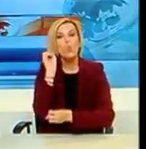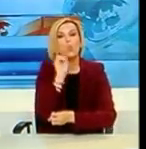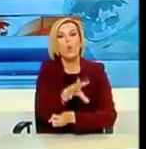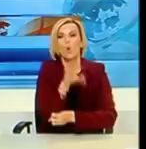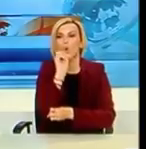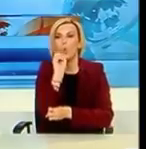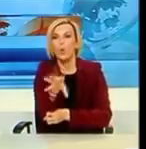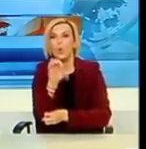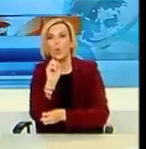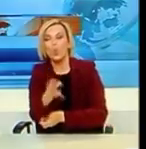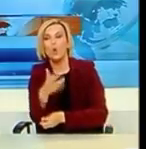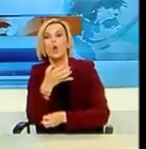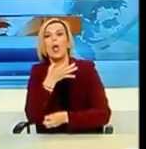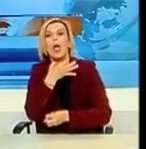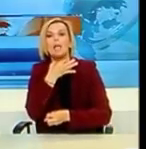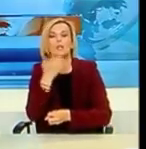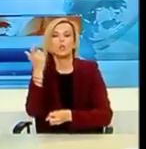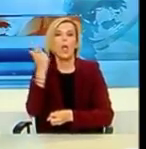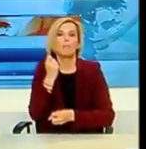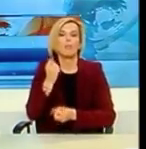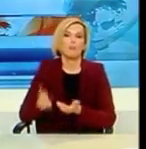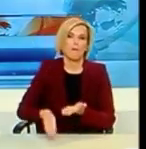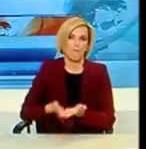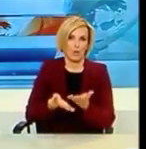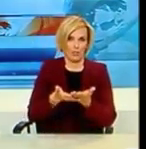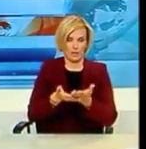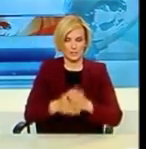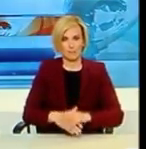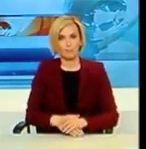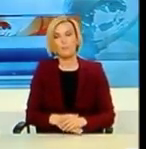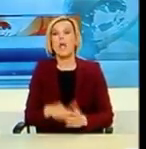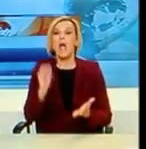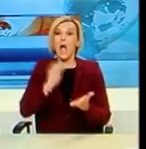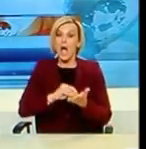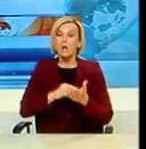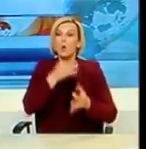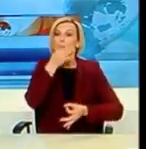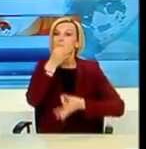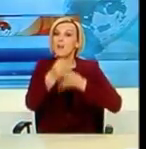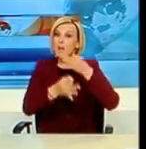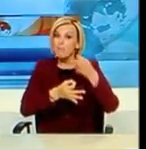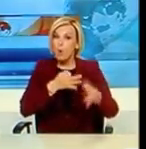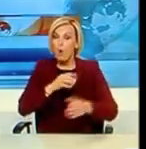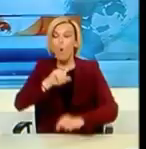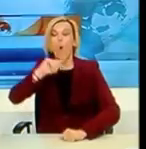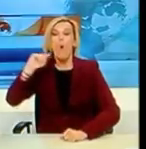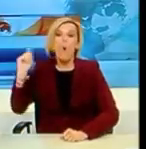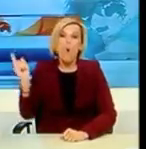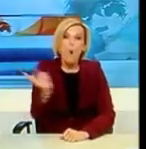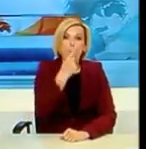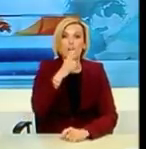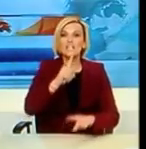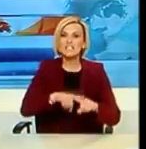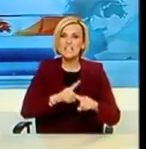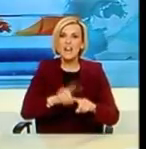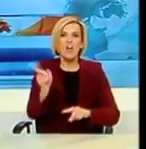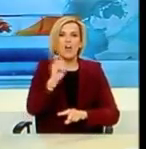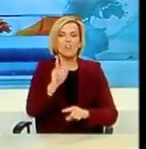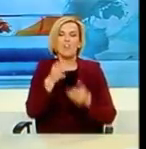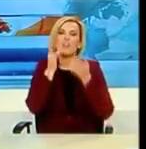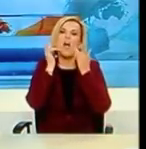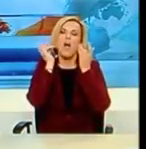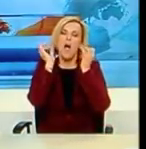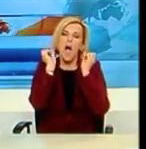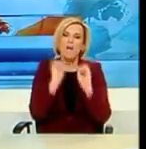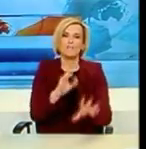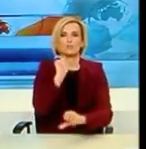υγιείς. Θέλω να τονίσω για άλλη μια φορά ότι κανείς στην πατρίδα μας δεν θα μείνει μόνος μέχρι που να περάσει και αυτή η